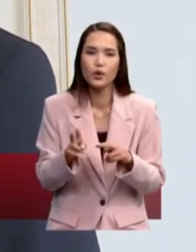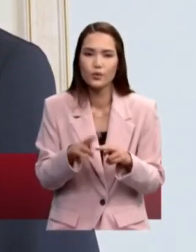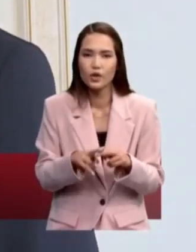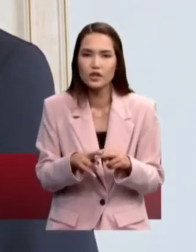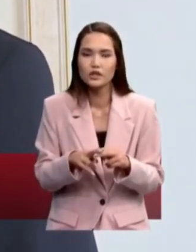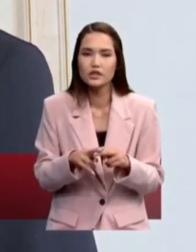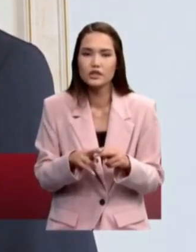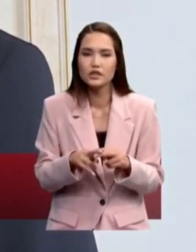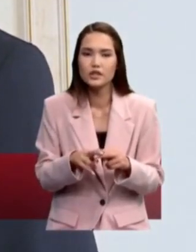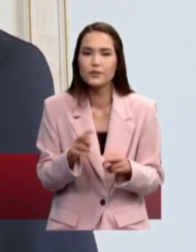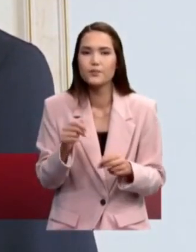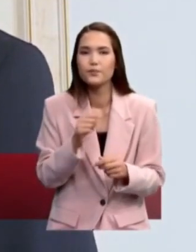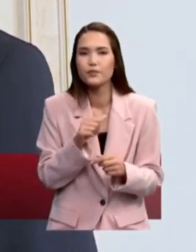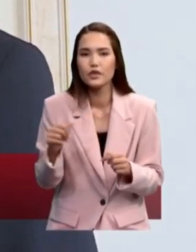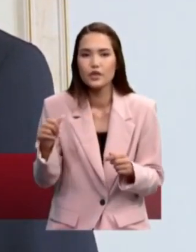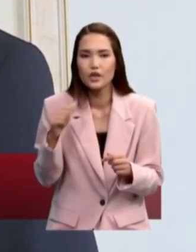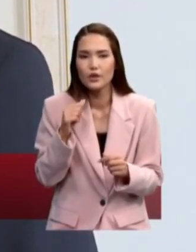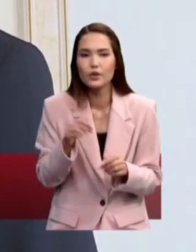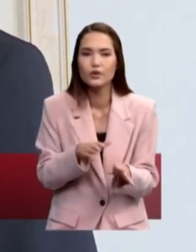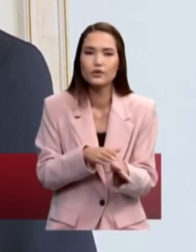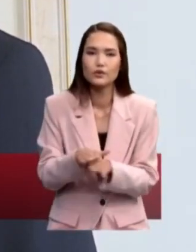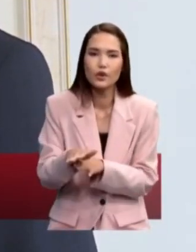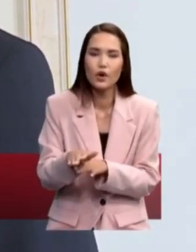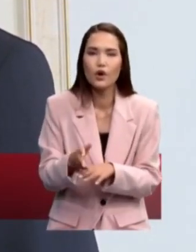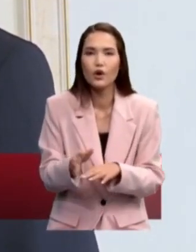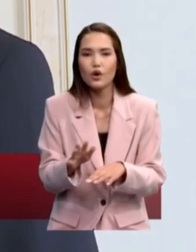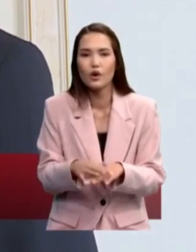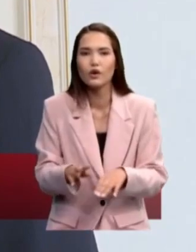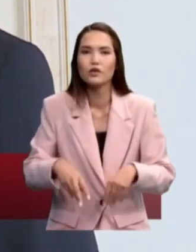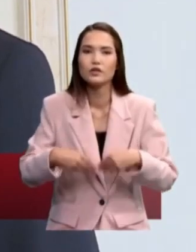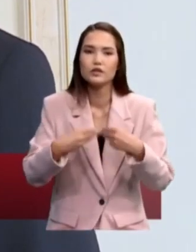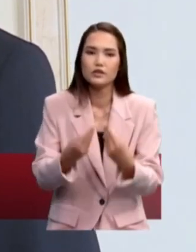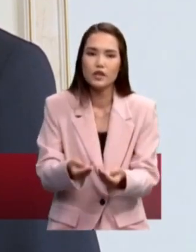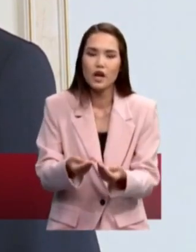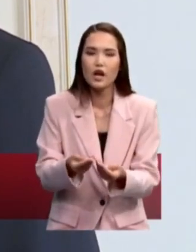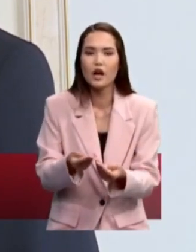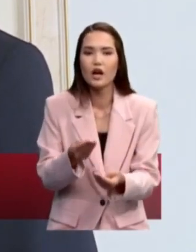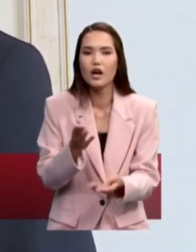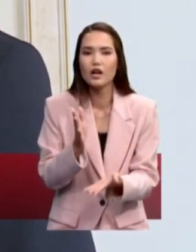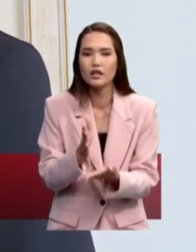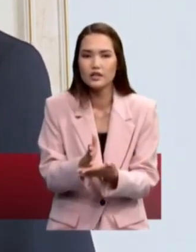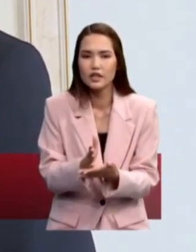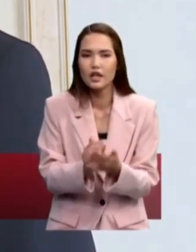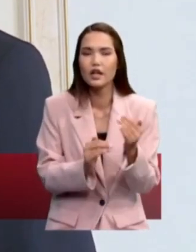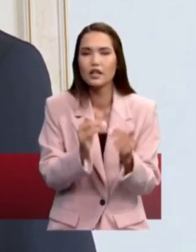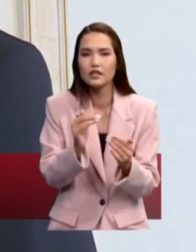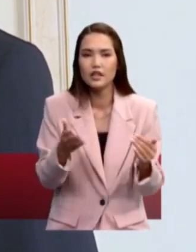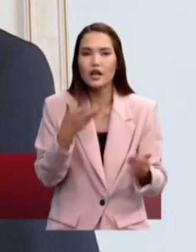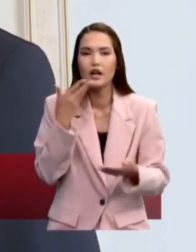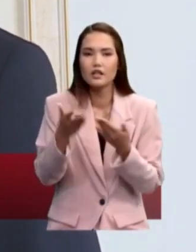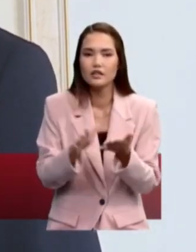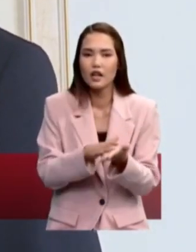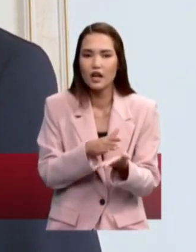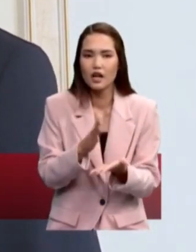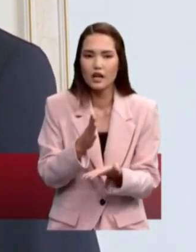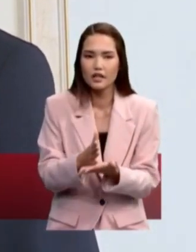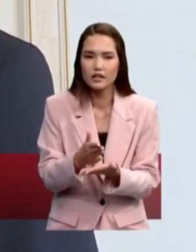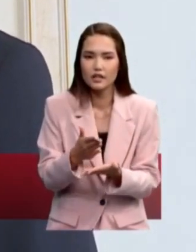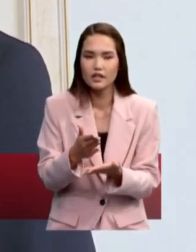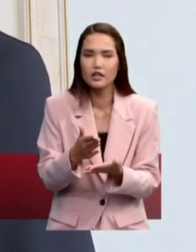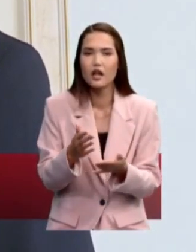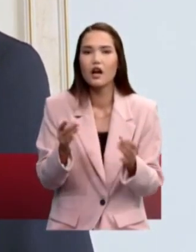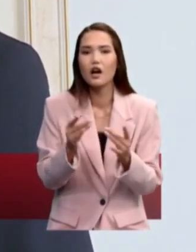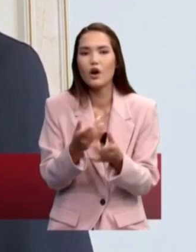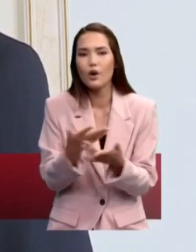бұл 250 мың тон құбыр өнімдері болады. Ол қандай өнімдер? Ол манағы насосный компрессорный трубы, обсадные